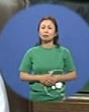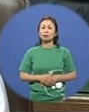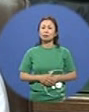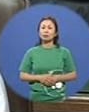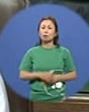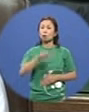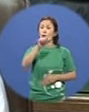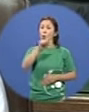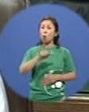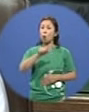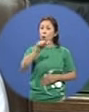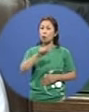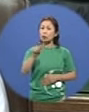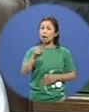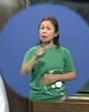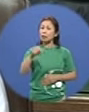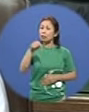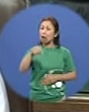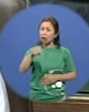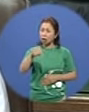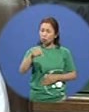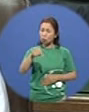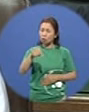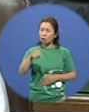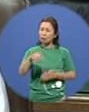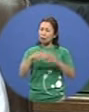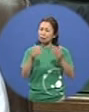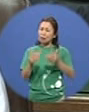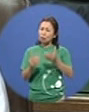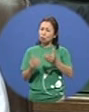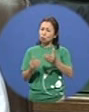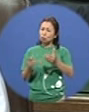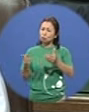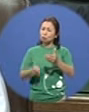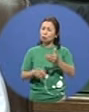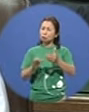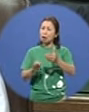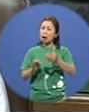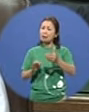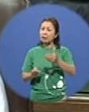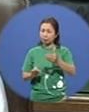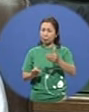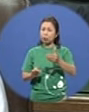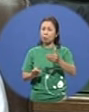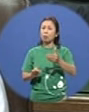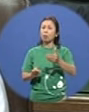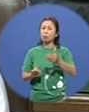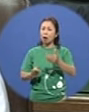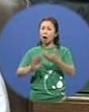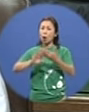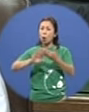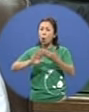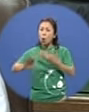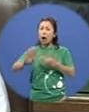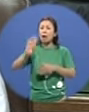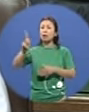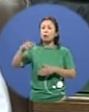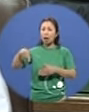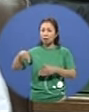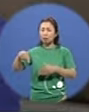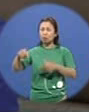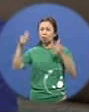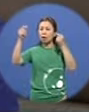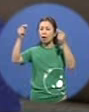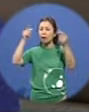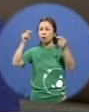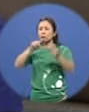の方の約9割ぐらいがねええ県外の大学とか短大とかそういうところに就職あ修学されるん